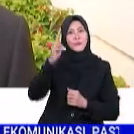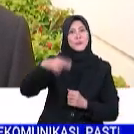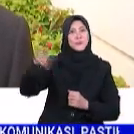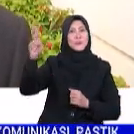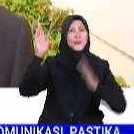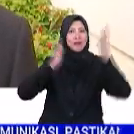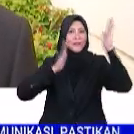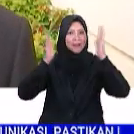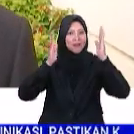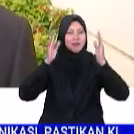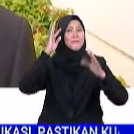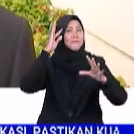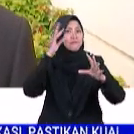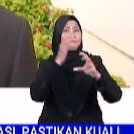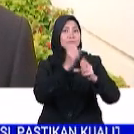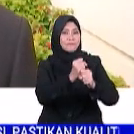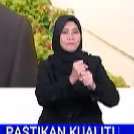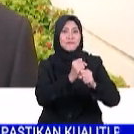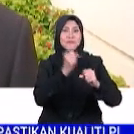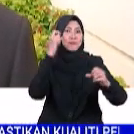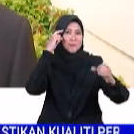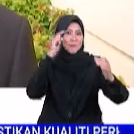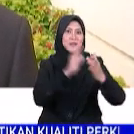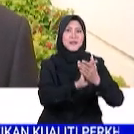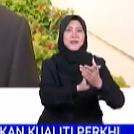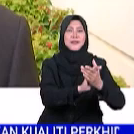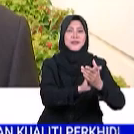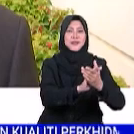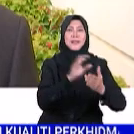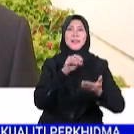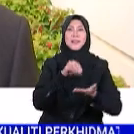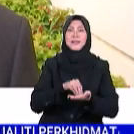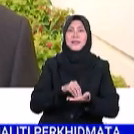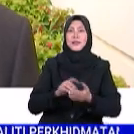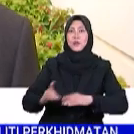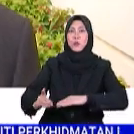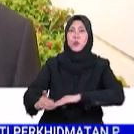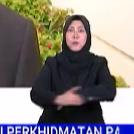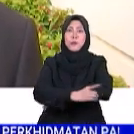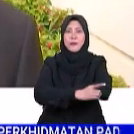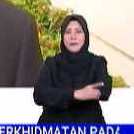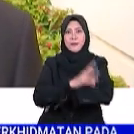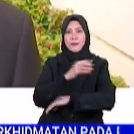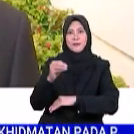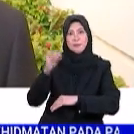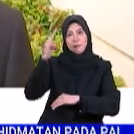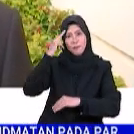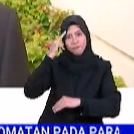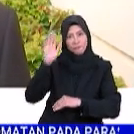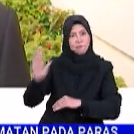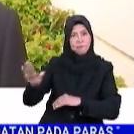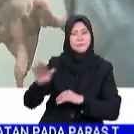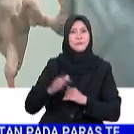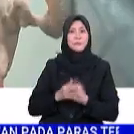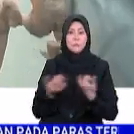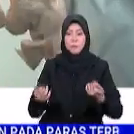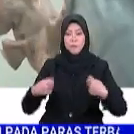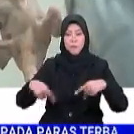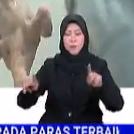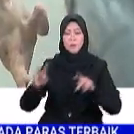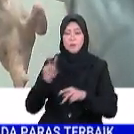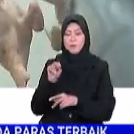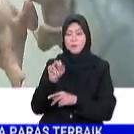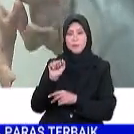Malaysia sangat-sangat dipercayai di Dubai ini dan juga negara-negara Timur Tengah. Jadi kesempatan inilah yang